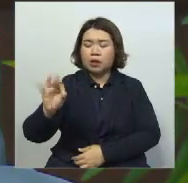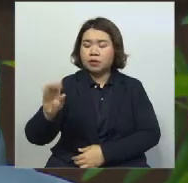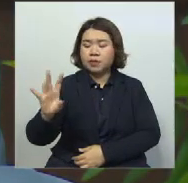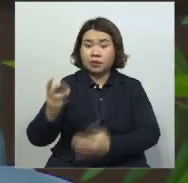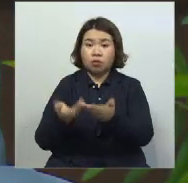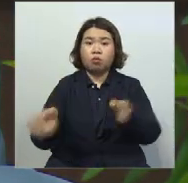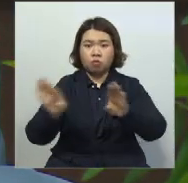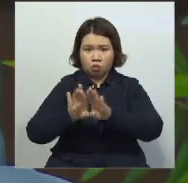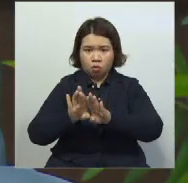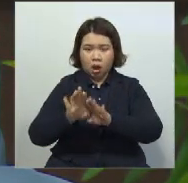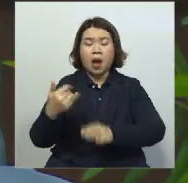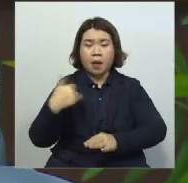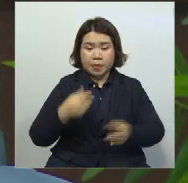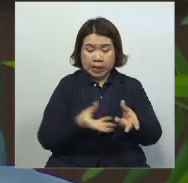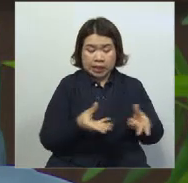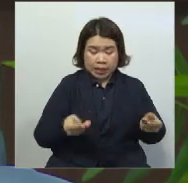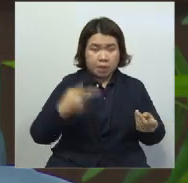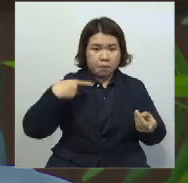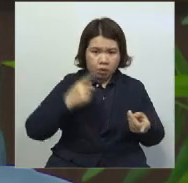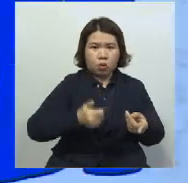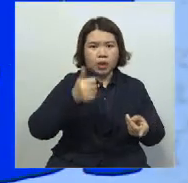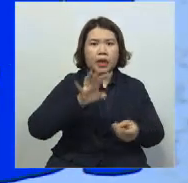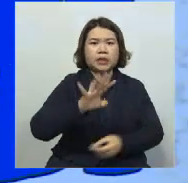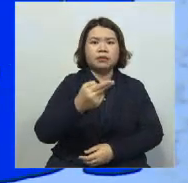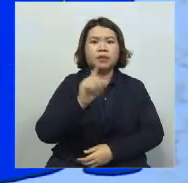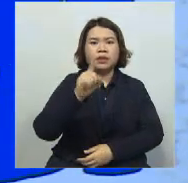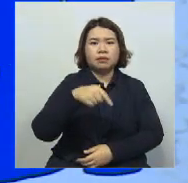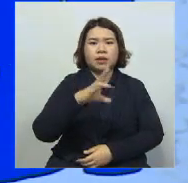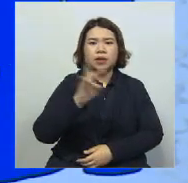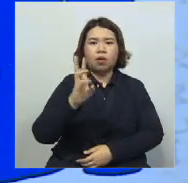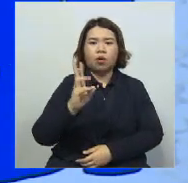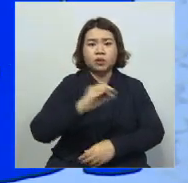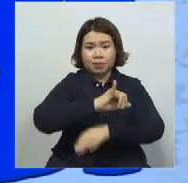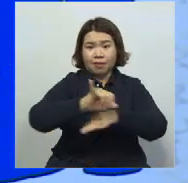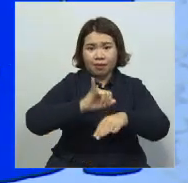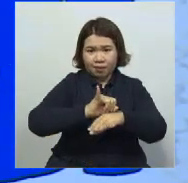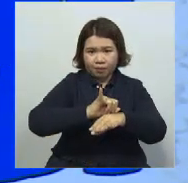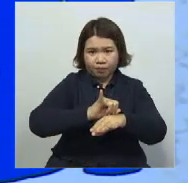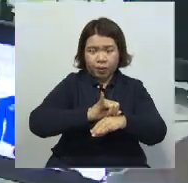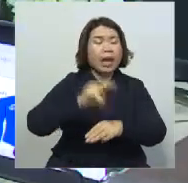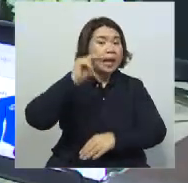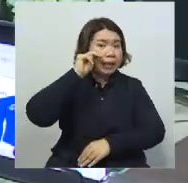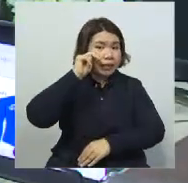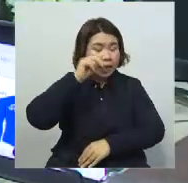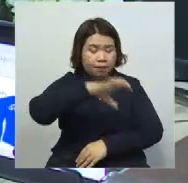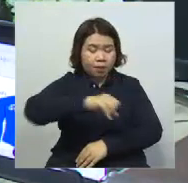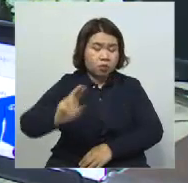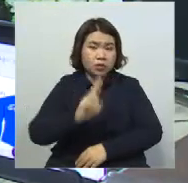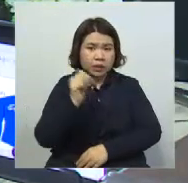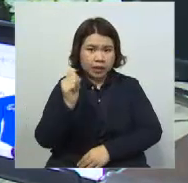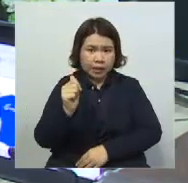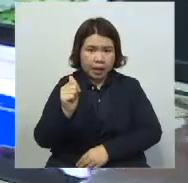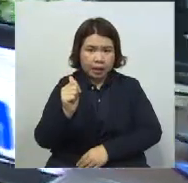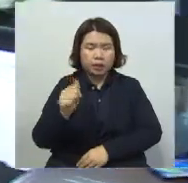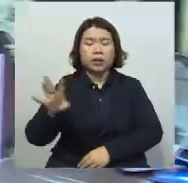129,097 ครัวเรือนมีพื้นที่ได้รับประโยชน์ไม่น้อยกว่า 41,760 ไร่และปริมาณน้ำที่สามารถนำไปใช้ประโย